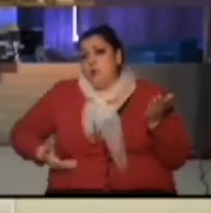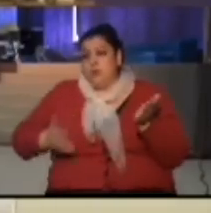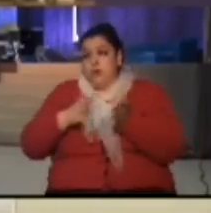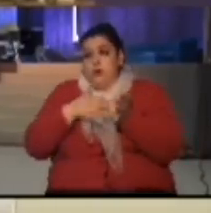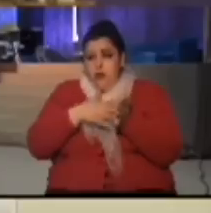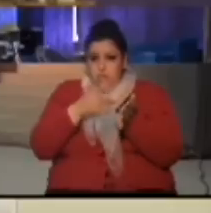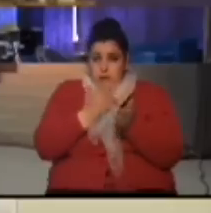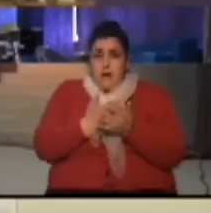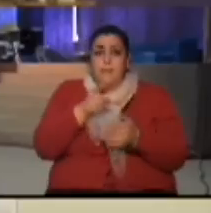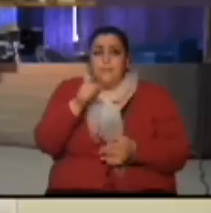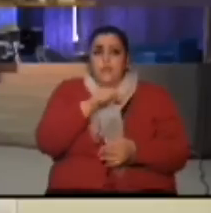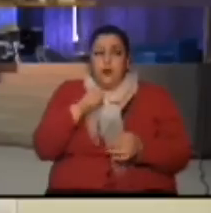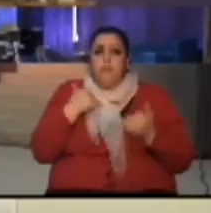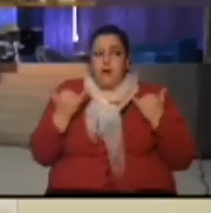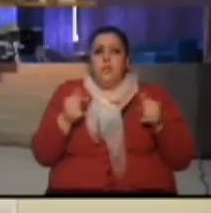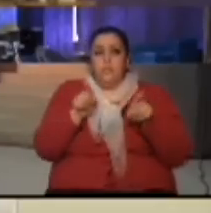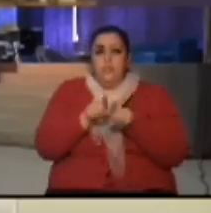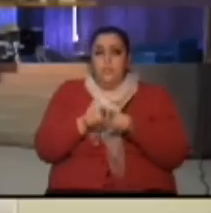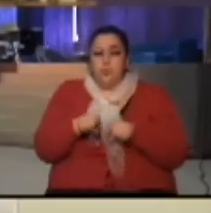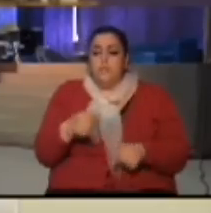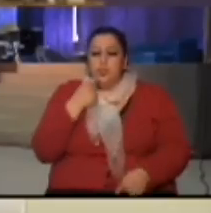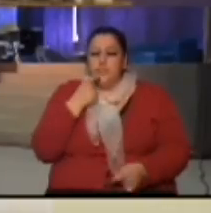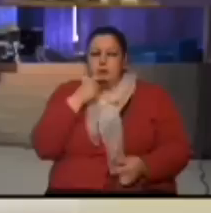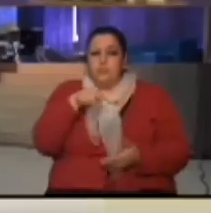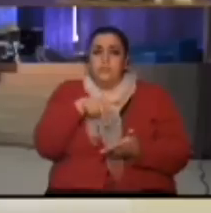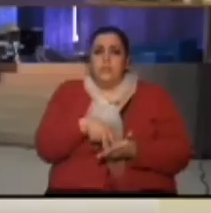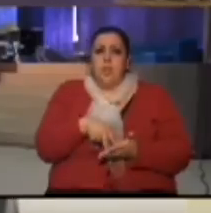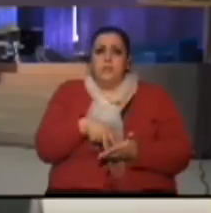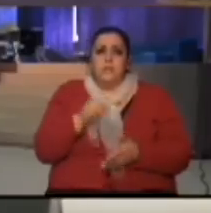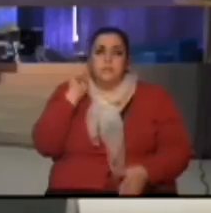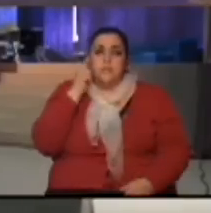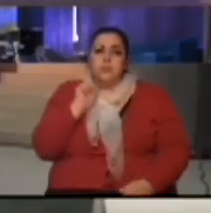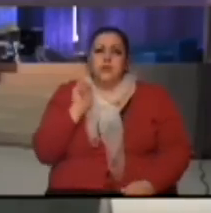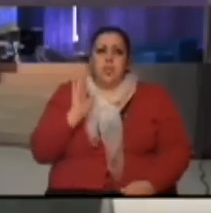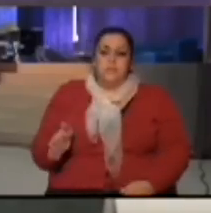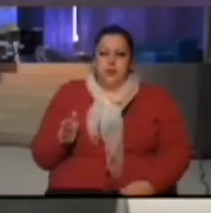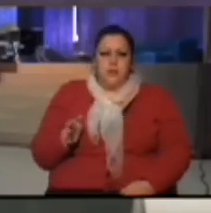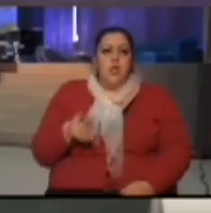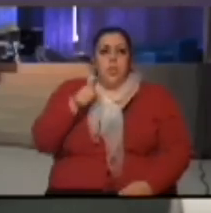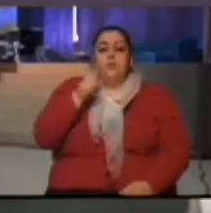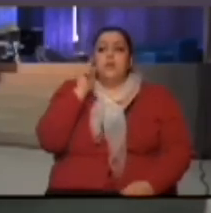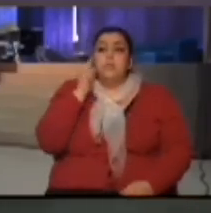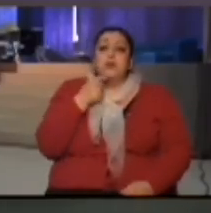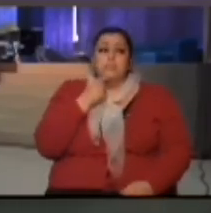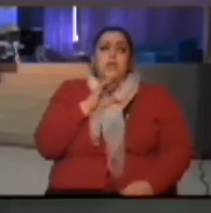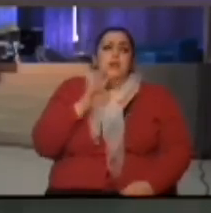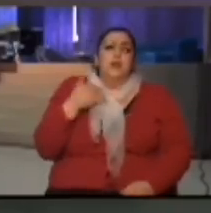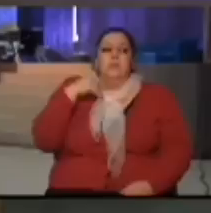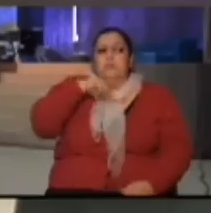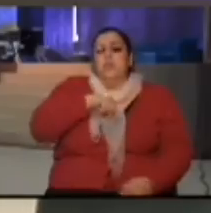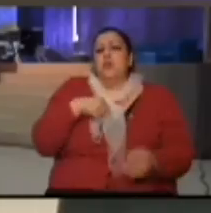էլի այդ նույն մտքերը մի քիչ փոխված կերպով գալիս են քո վրա, որ գնալը կփրկի, որ մտածում ես, վերջ, փակվել եմ,